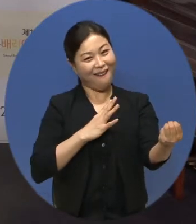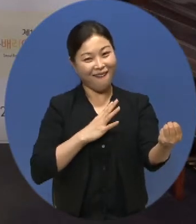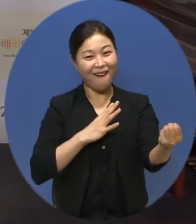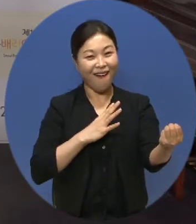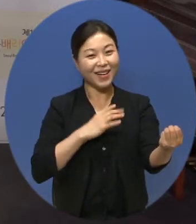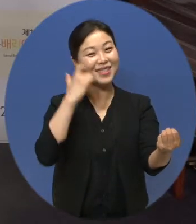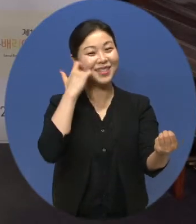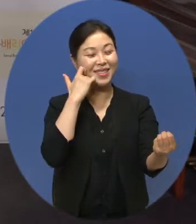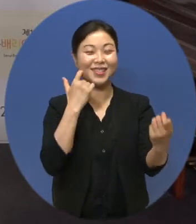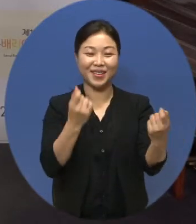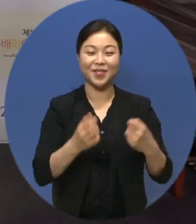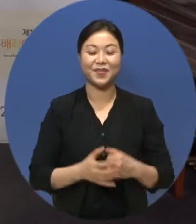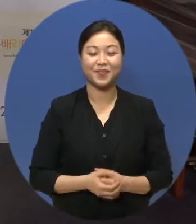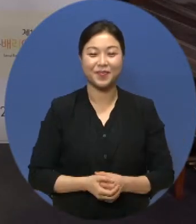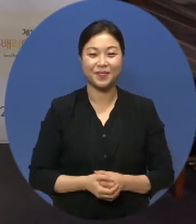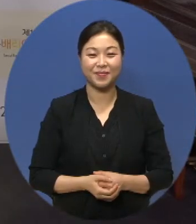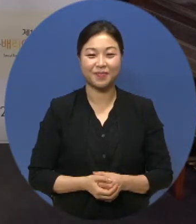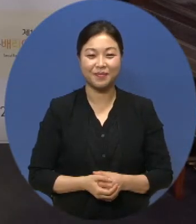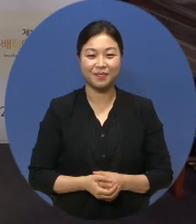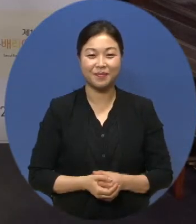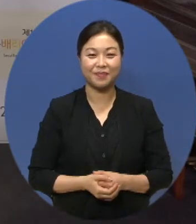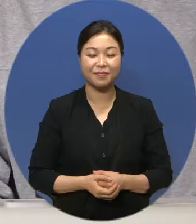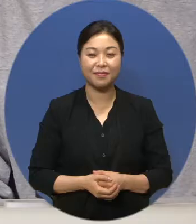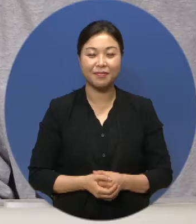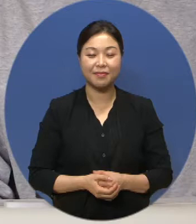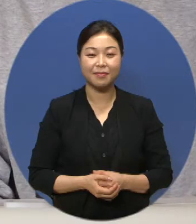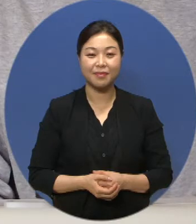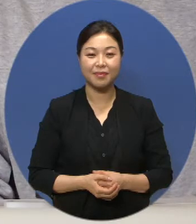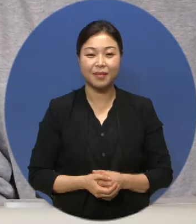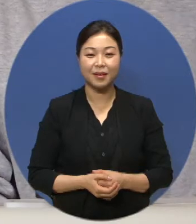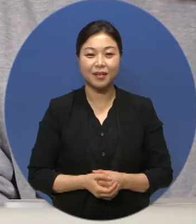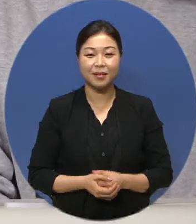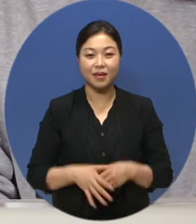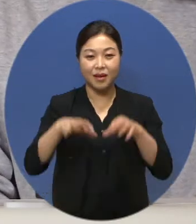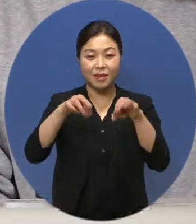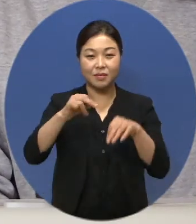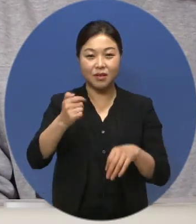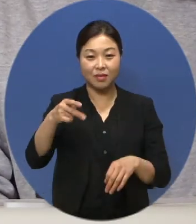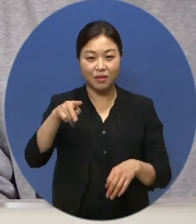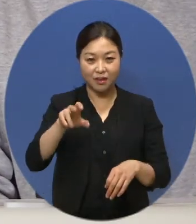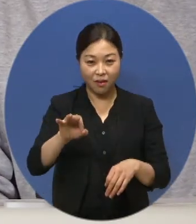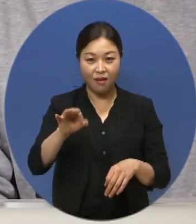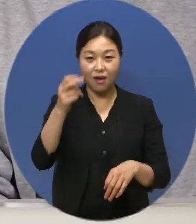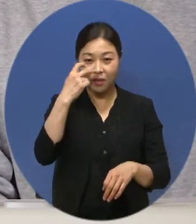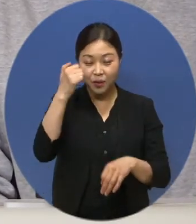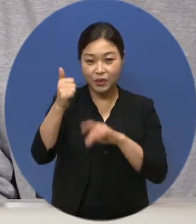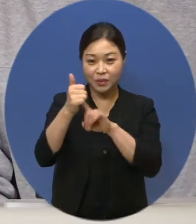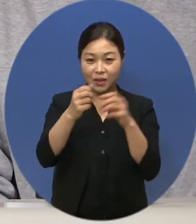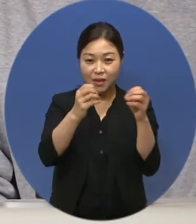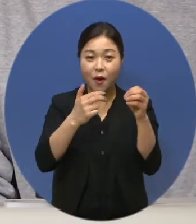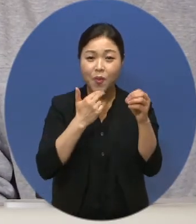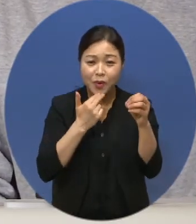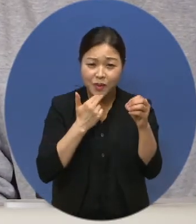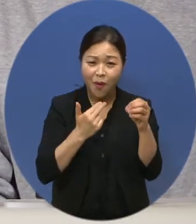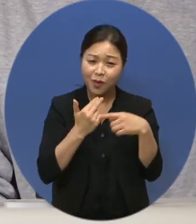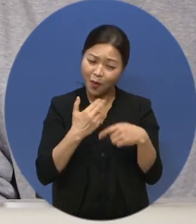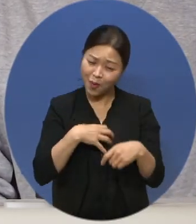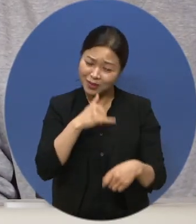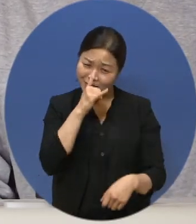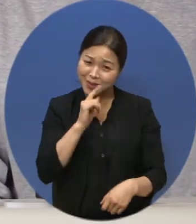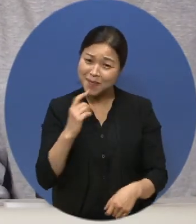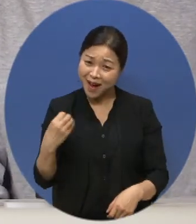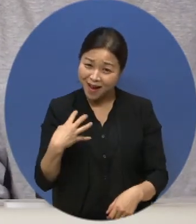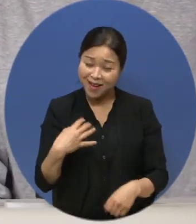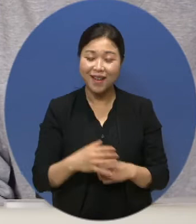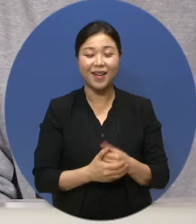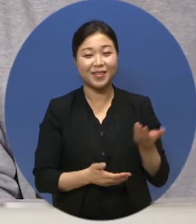계기가 된 것 같은데, 네네. 그러니까 아까 김성현 감독님께서는 이제 대사가 많이 없어서 조금 걱정이